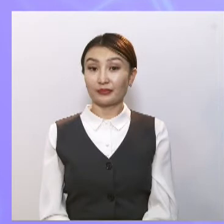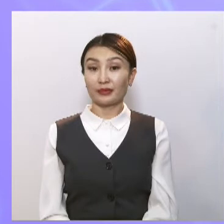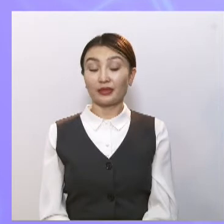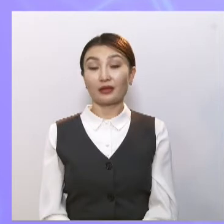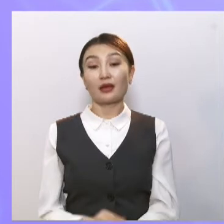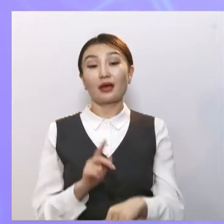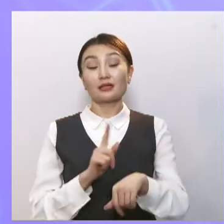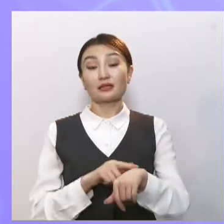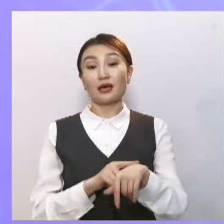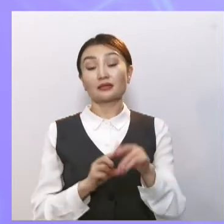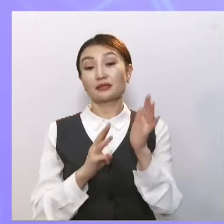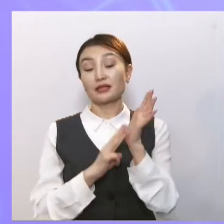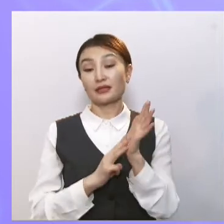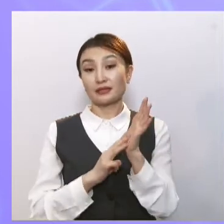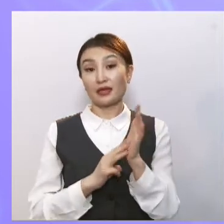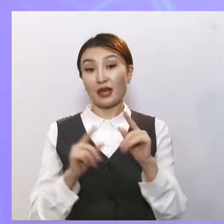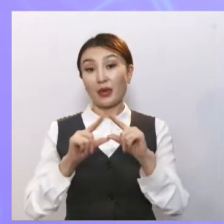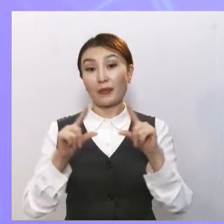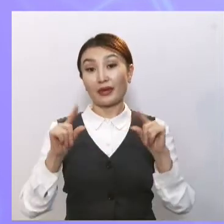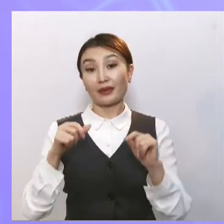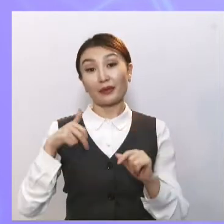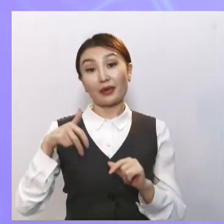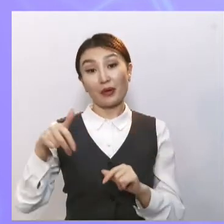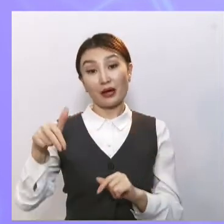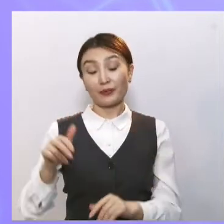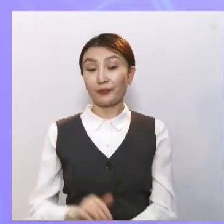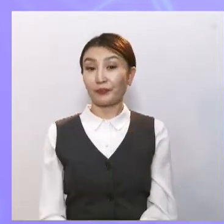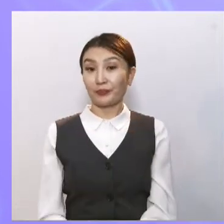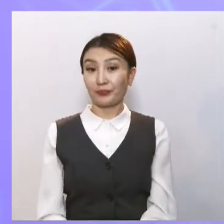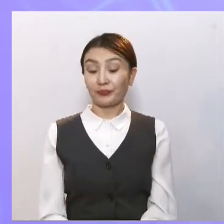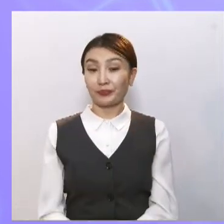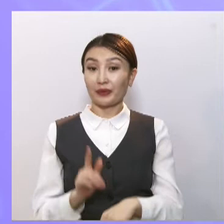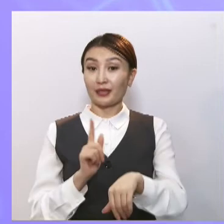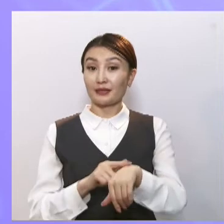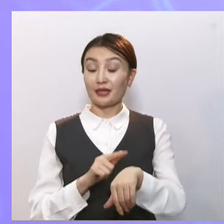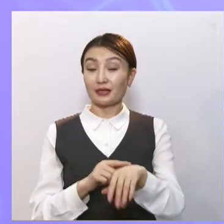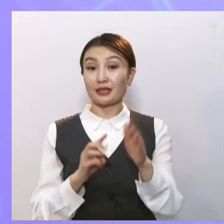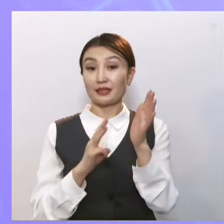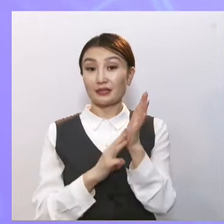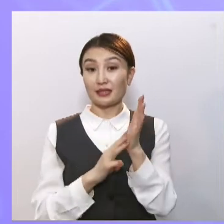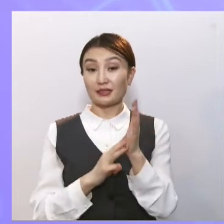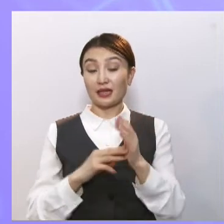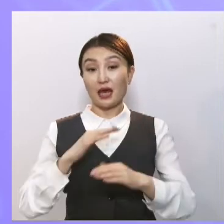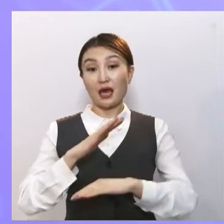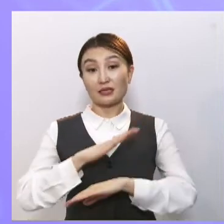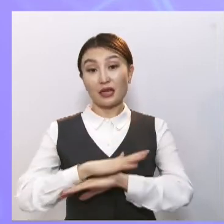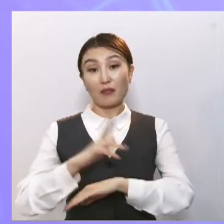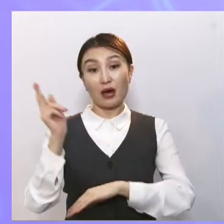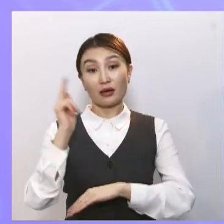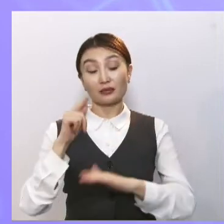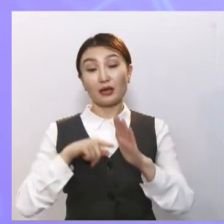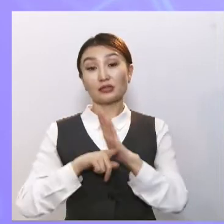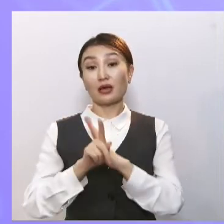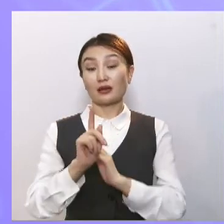Саат 8-де мектепке барам. Саат 8-де сабак башталат.